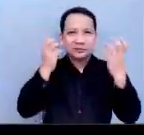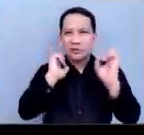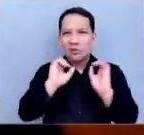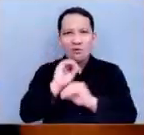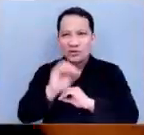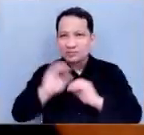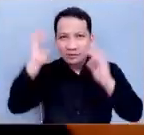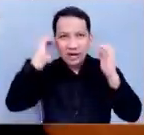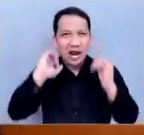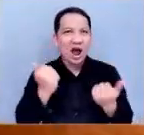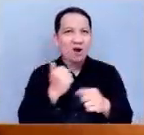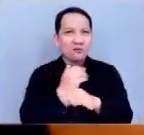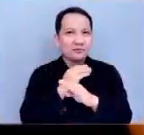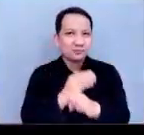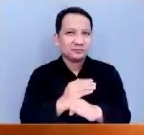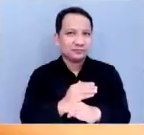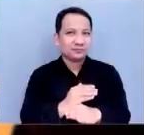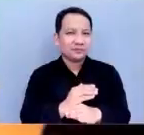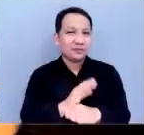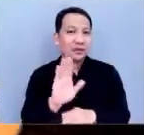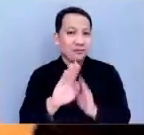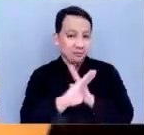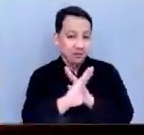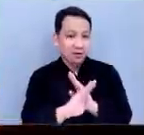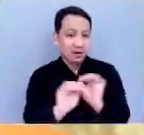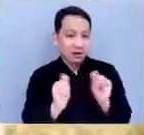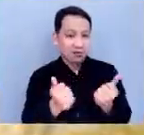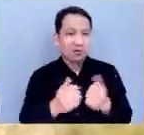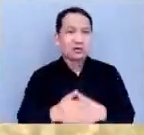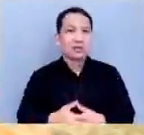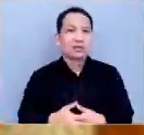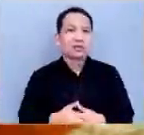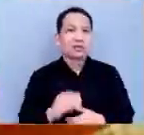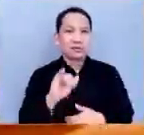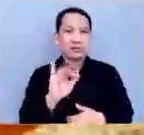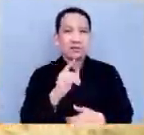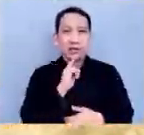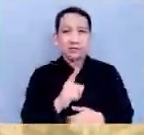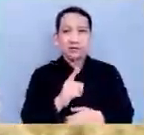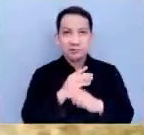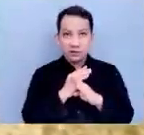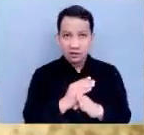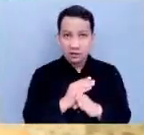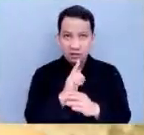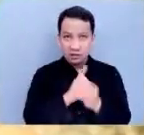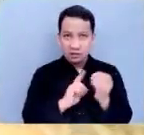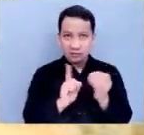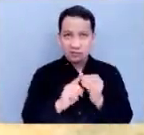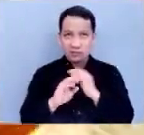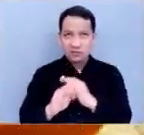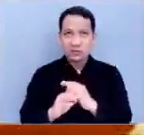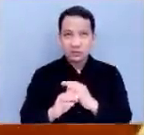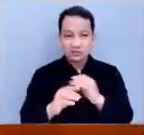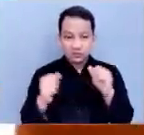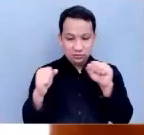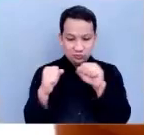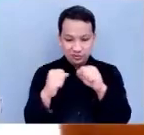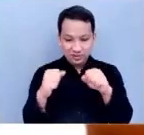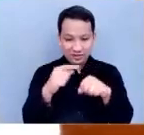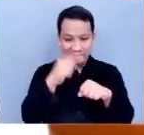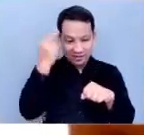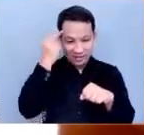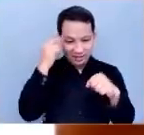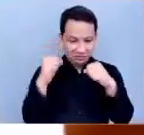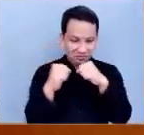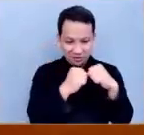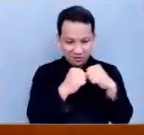maiiwasan? Siguro, yun ang magandang tanong dyan. Yan. May iwasan yan kapag, para may iwasan yan, syempre, iwasan yung head-to-head contact. No? So, ma-identify